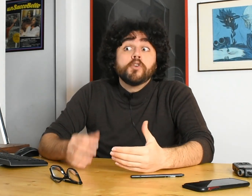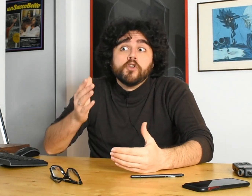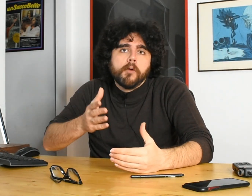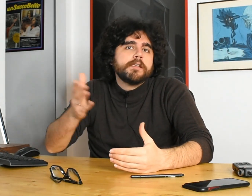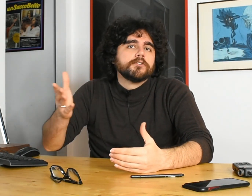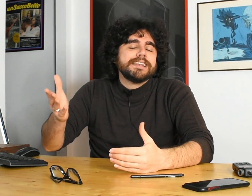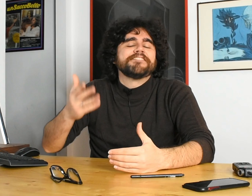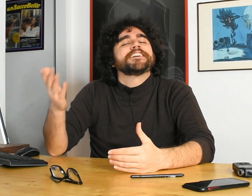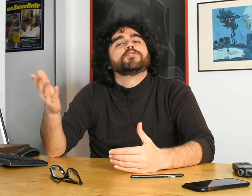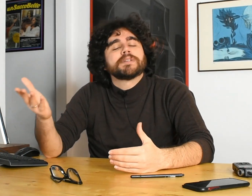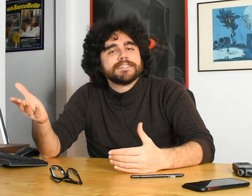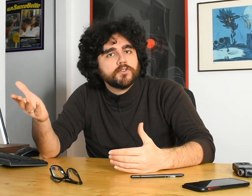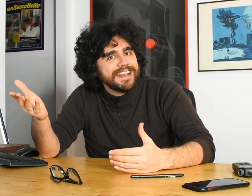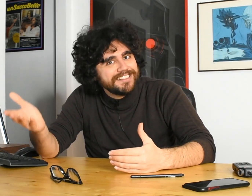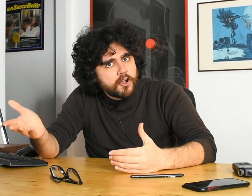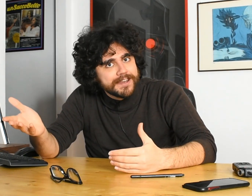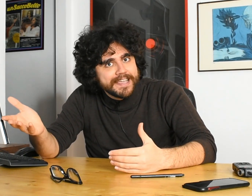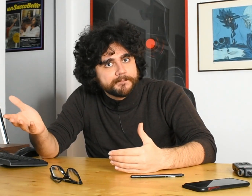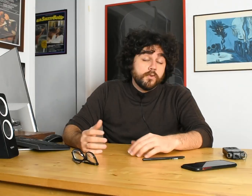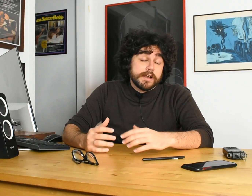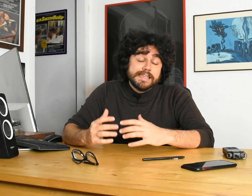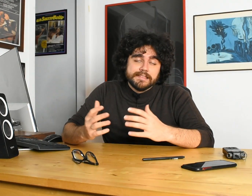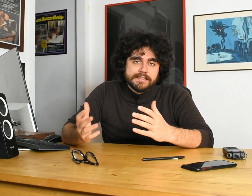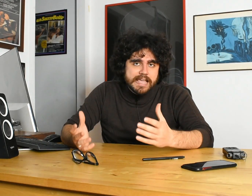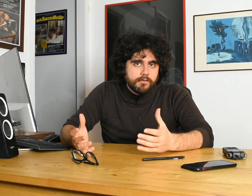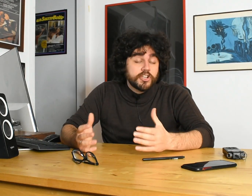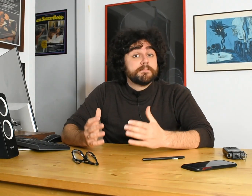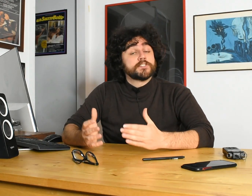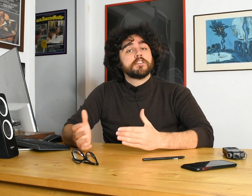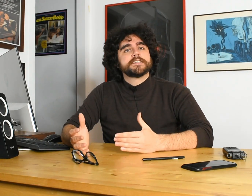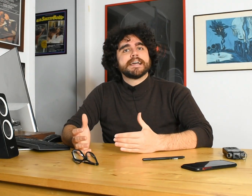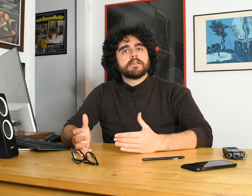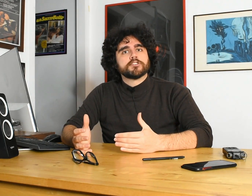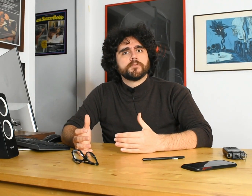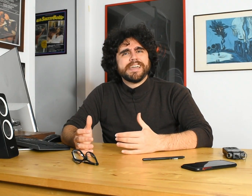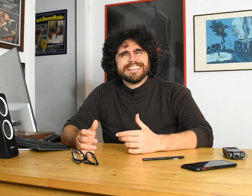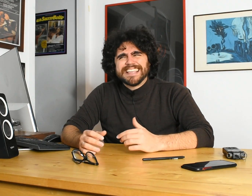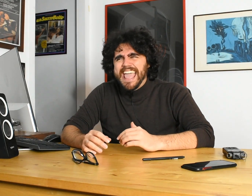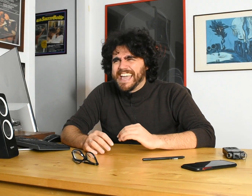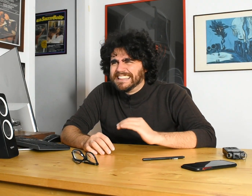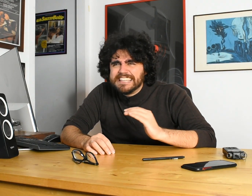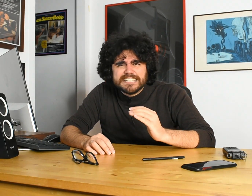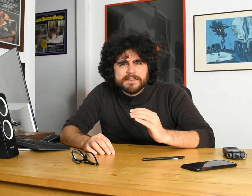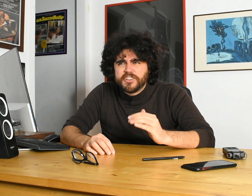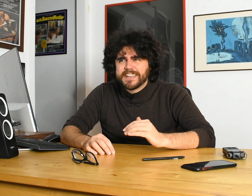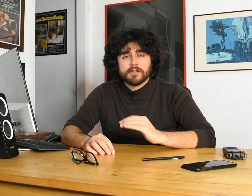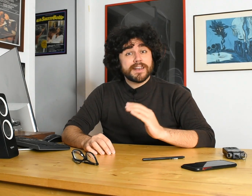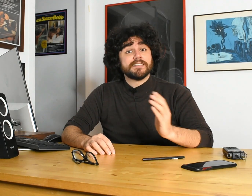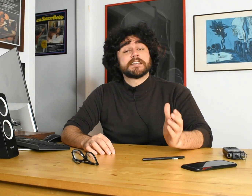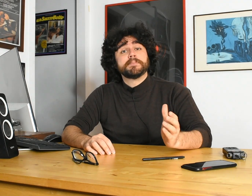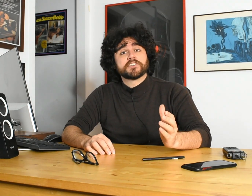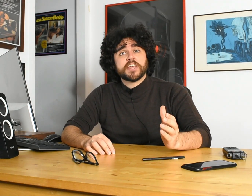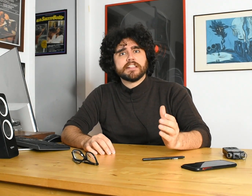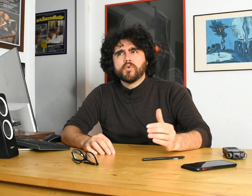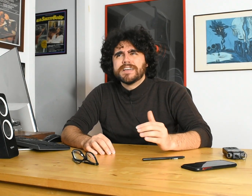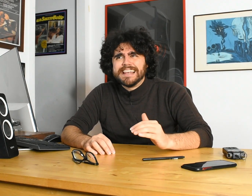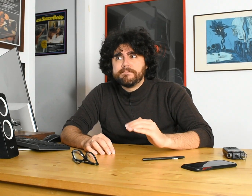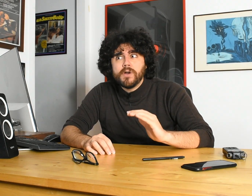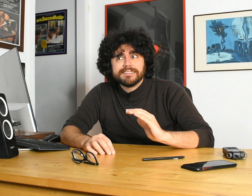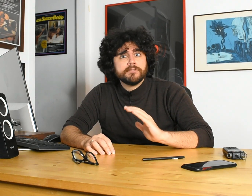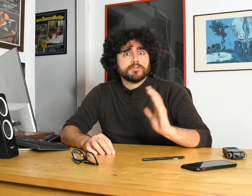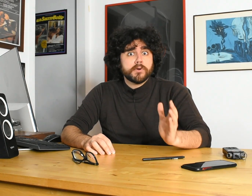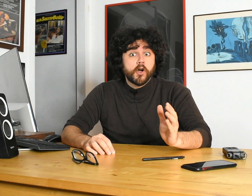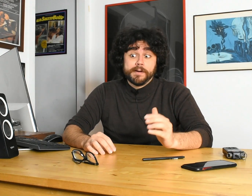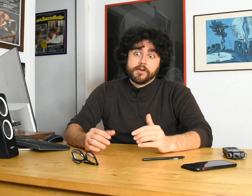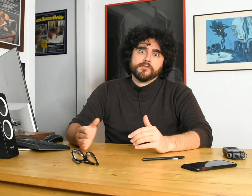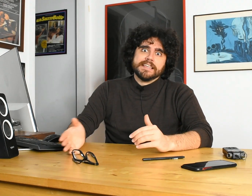per esempio l'obbligo della fatturazione elettronica. Ora, intendiamoci, la pressione fiscale in questo paese è altissima, circa il 43%, una delle